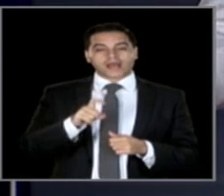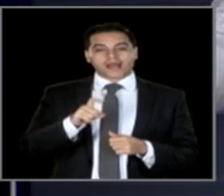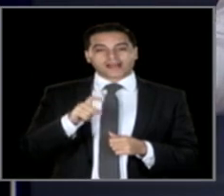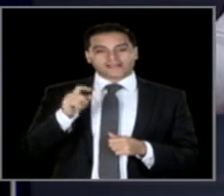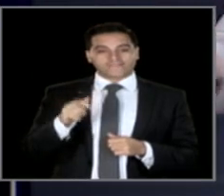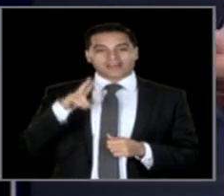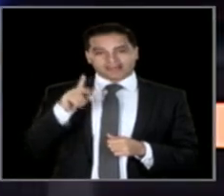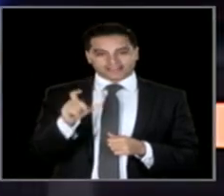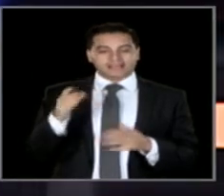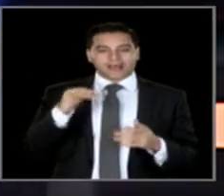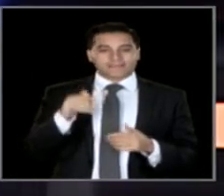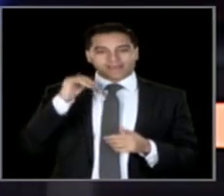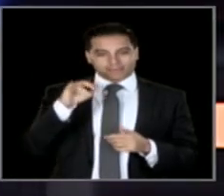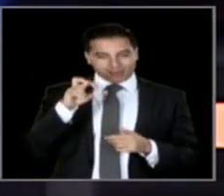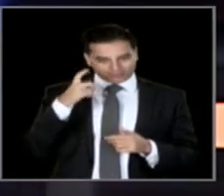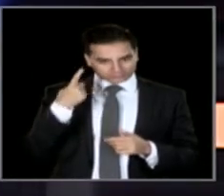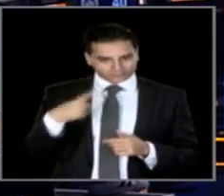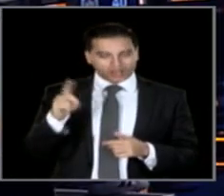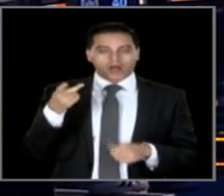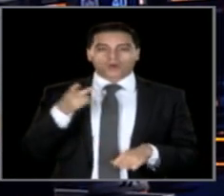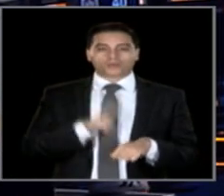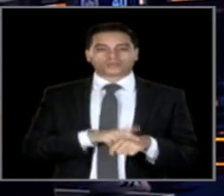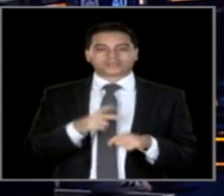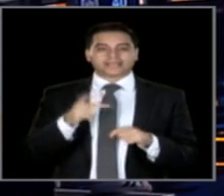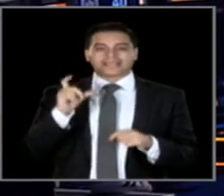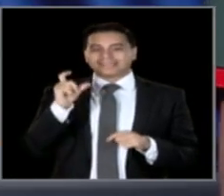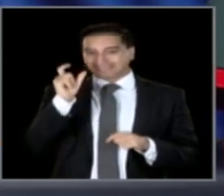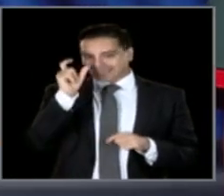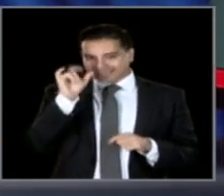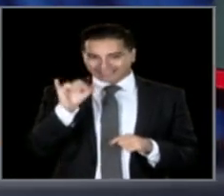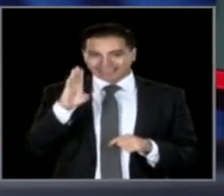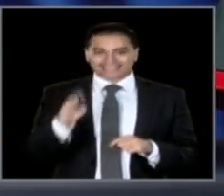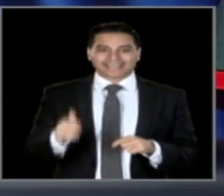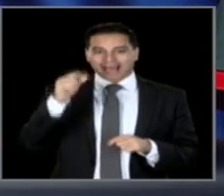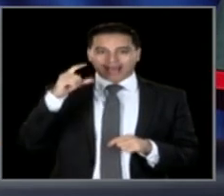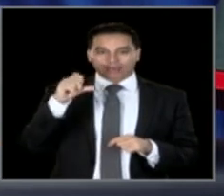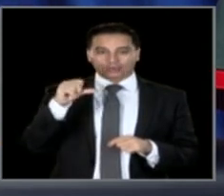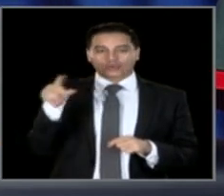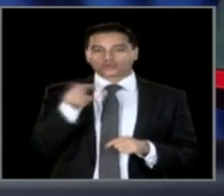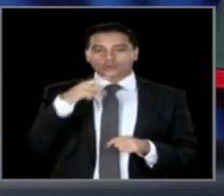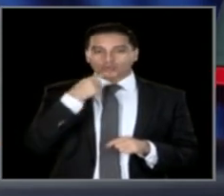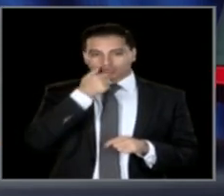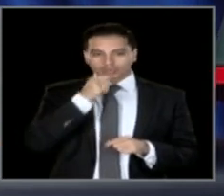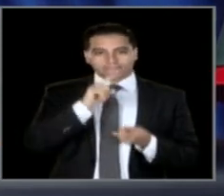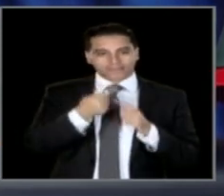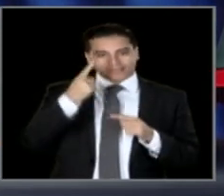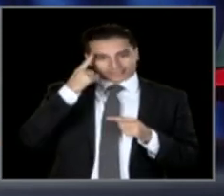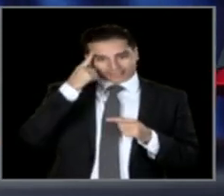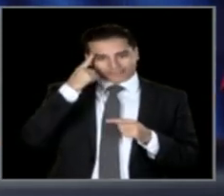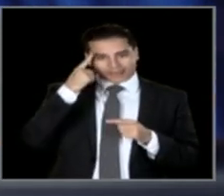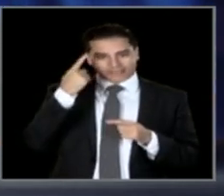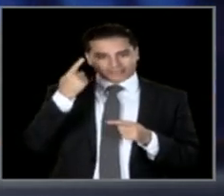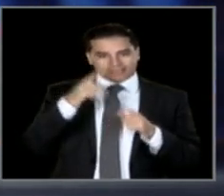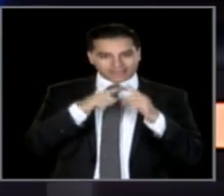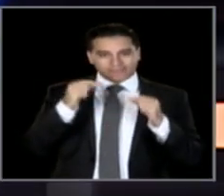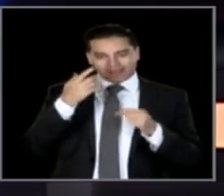حمامة، ضمير أبلة حكمت طبعًا، ميكادو، أنتوا الاتنين قلتوا الصين. اليابان. ما لا ميكادو ما اليابان.